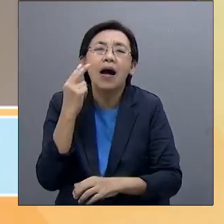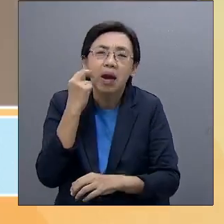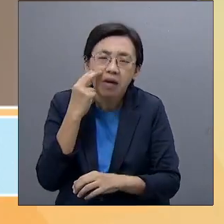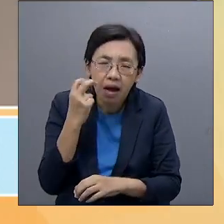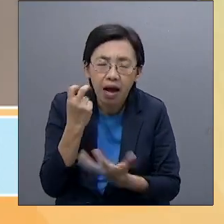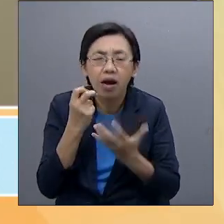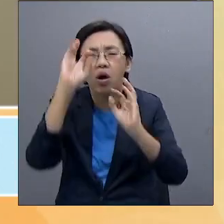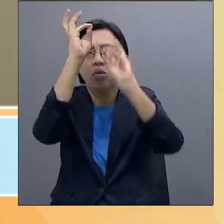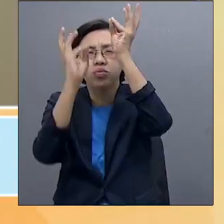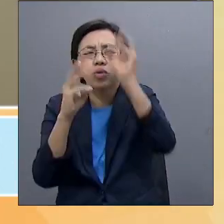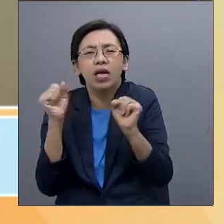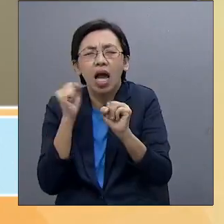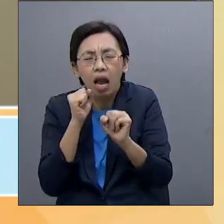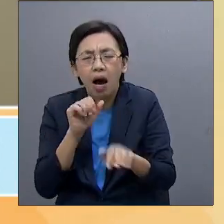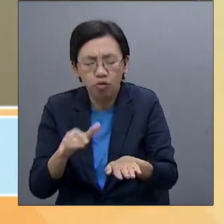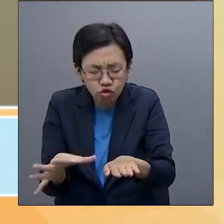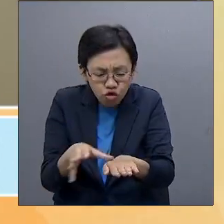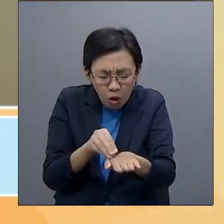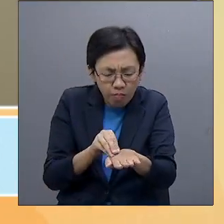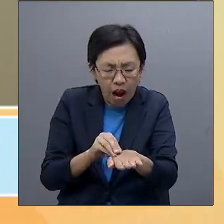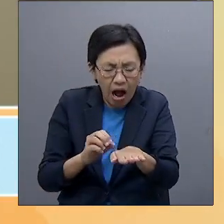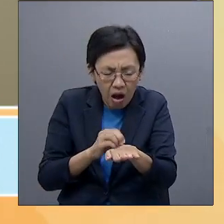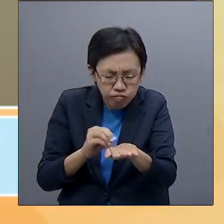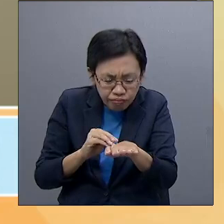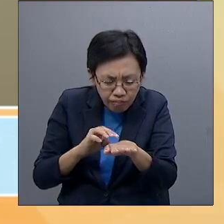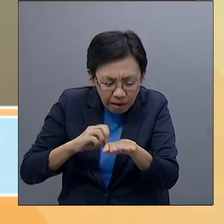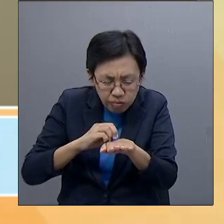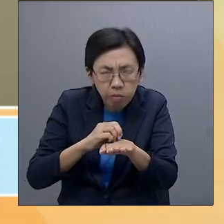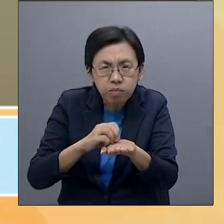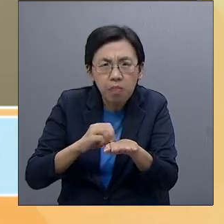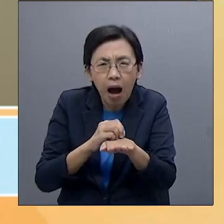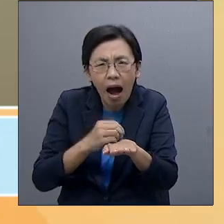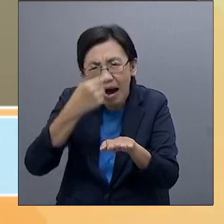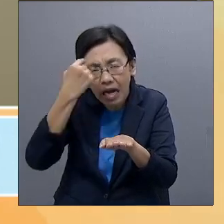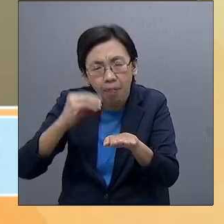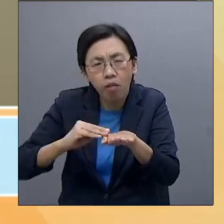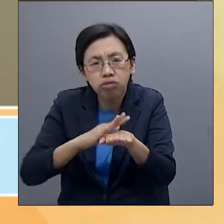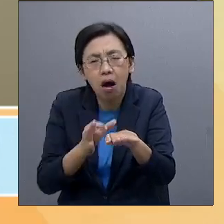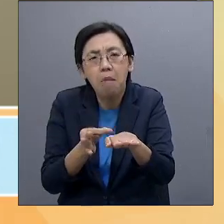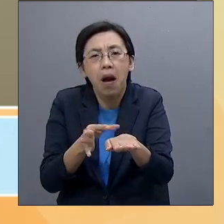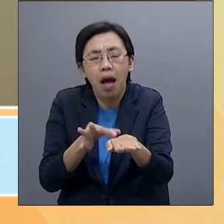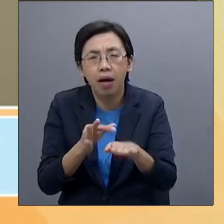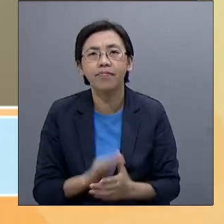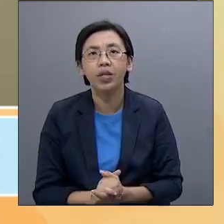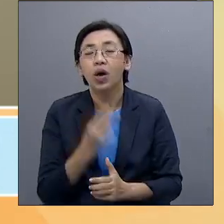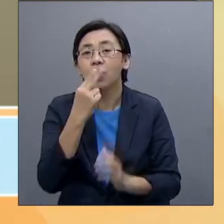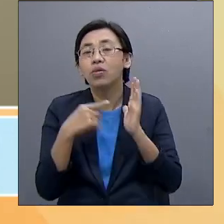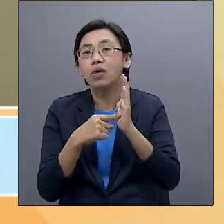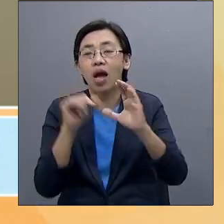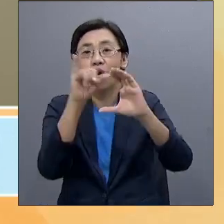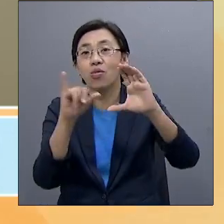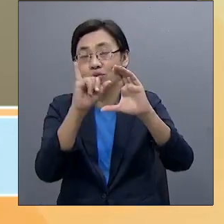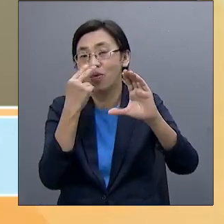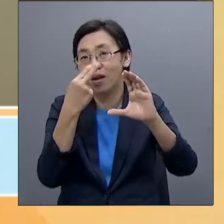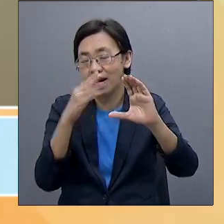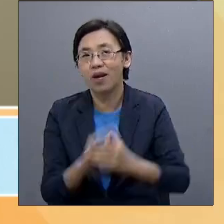ดผิวหนังก็จะไม่บาดเจ็บเป็นแผลนะครับถ้าเคยดูตาม YouTube น่าจะมีบ